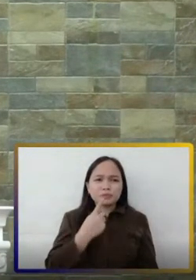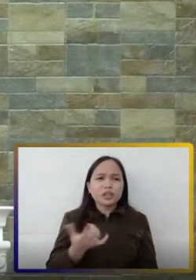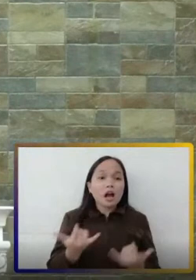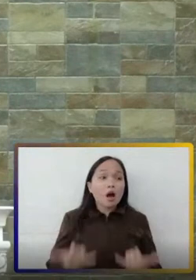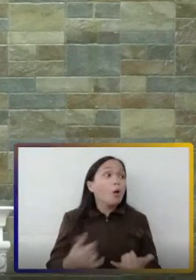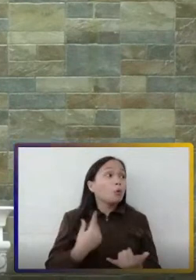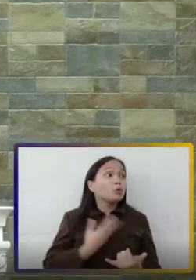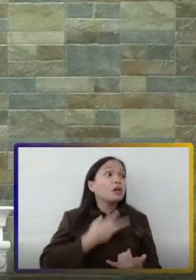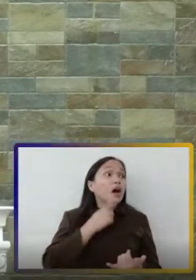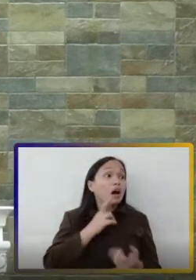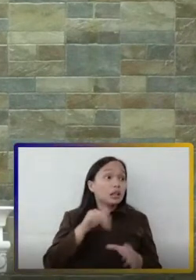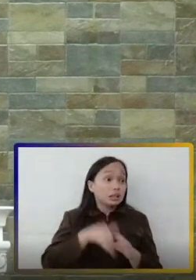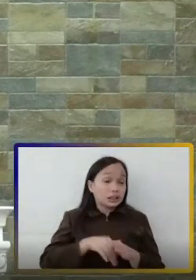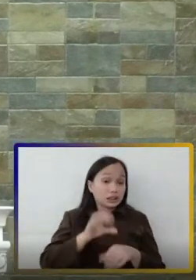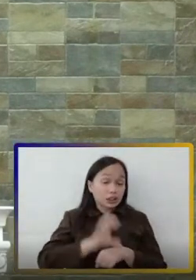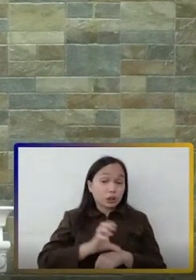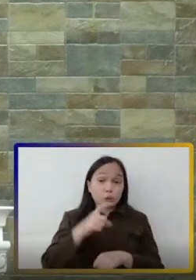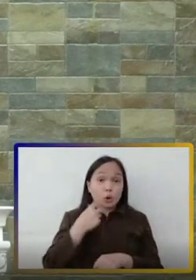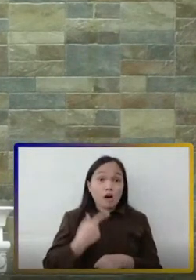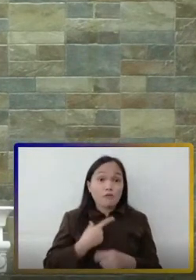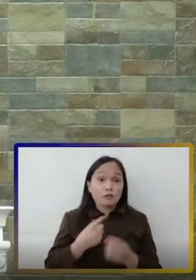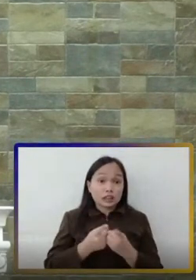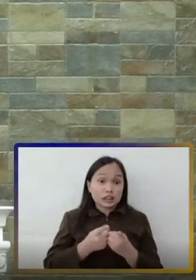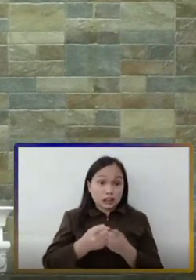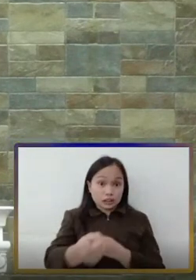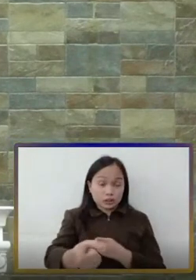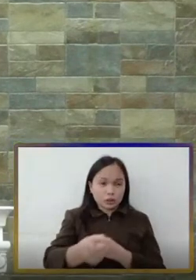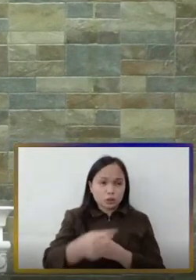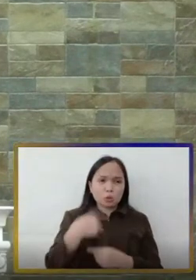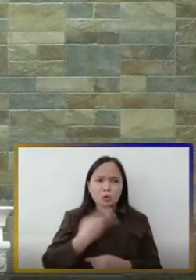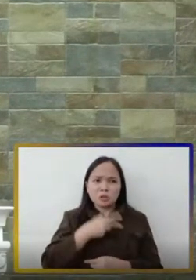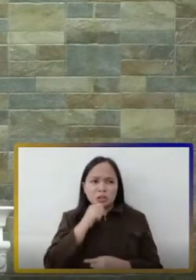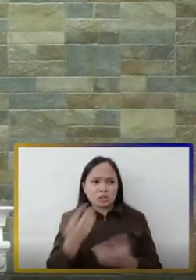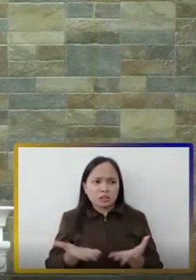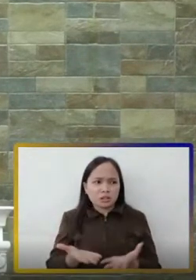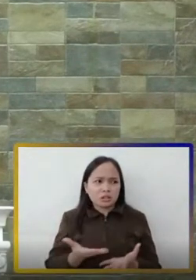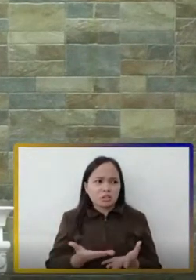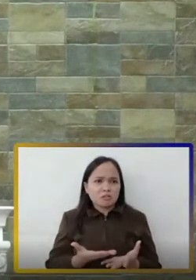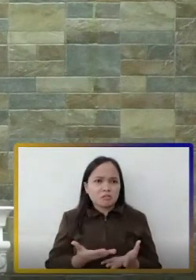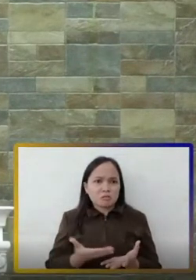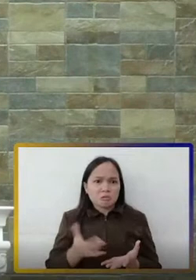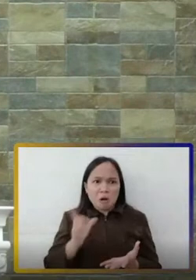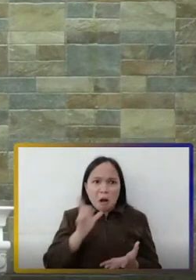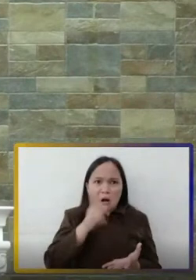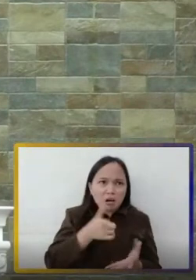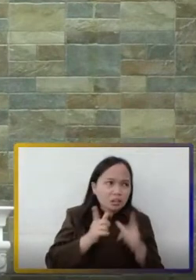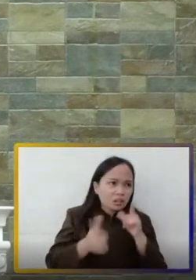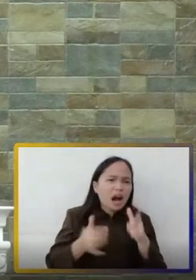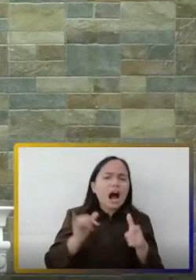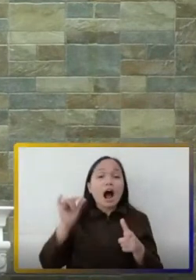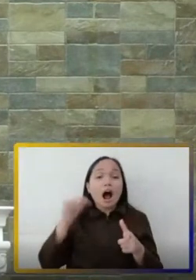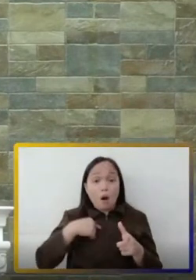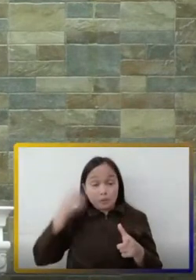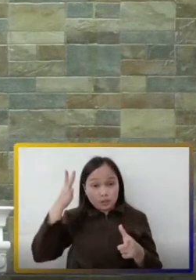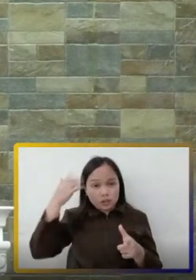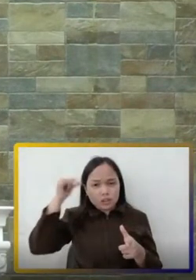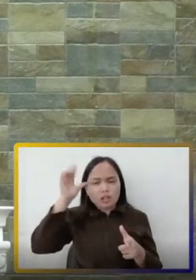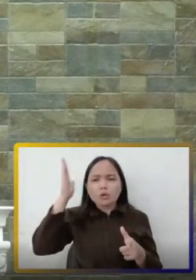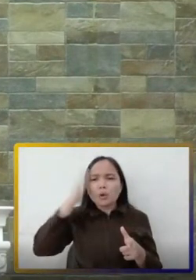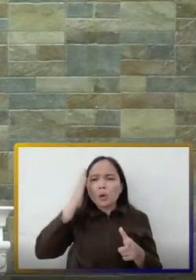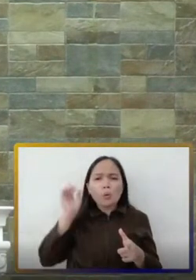direksyon. Hindi ho tayo dito nagchachamba, mga kapatid. I know what's going on here. I know what I'm doing